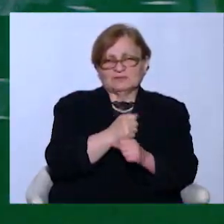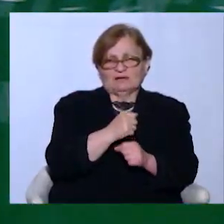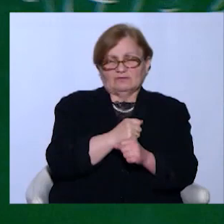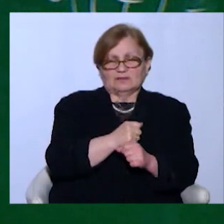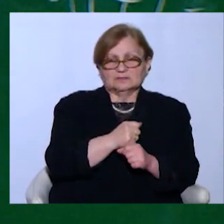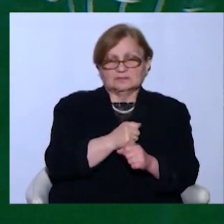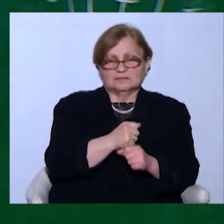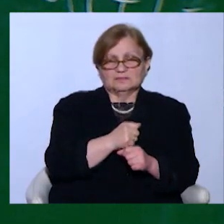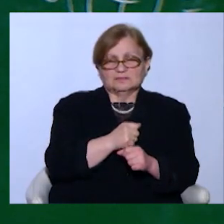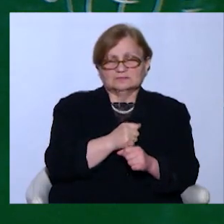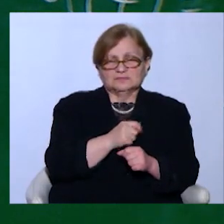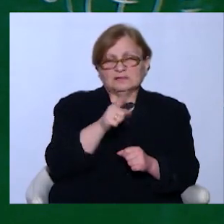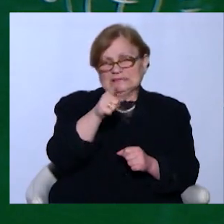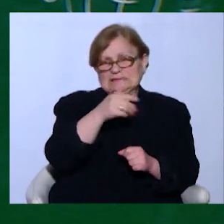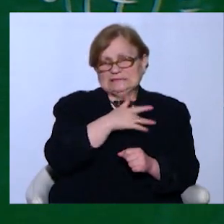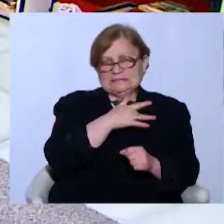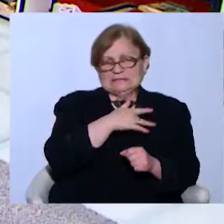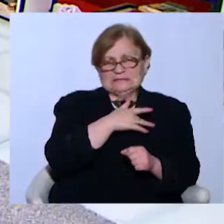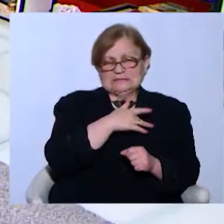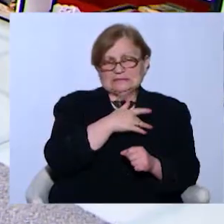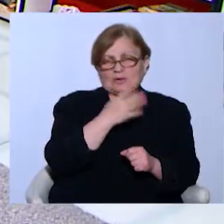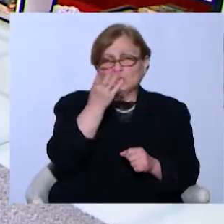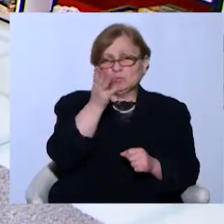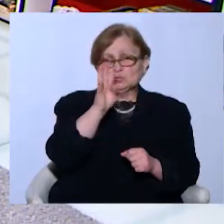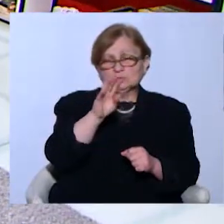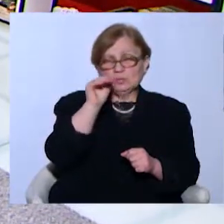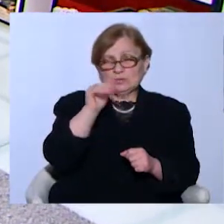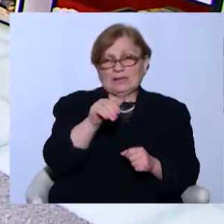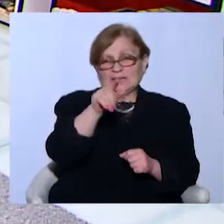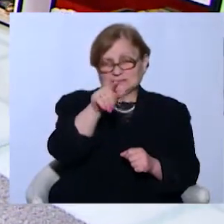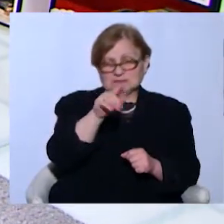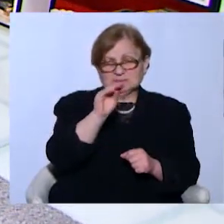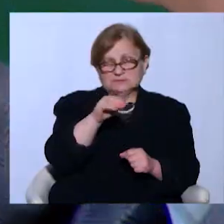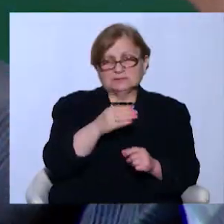აი ეს იყო სადღაც 54000.